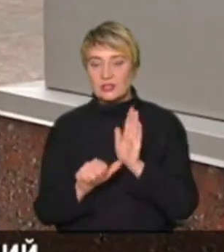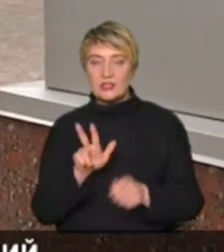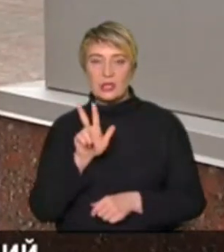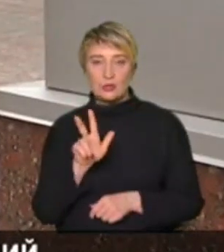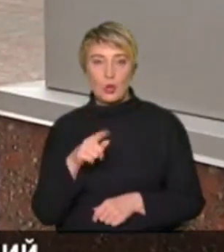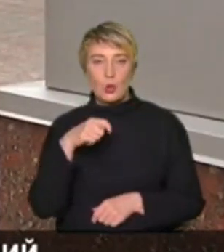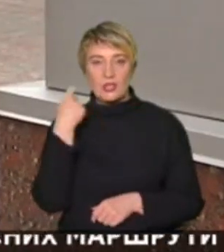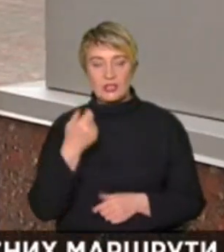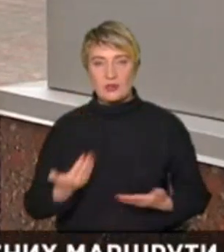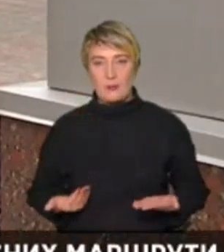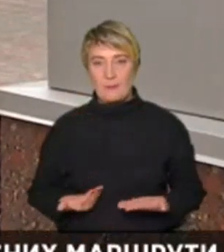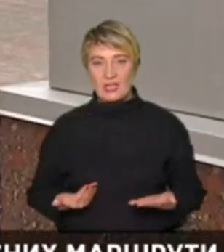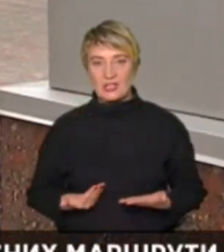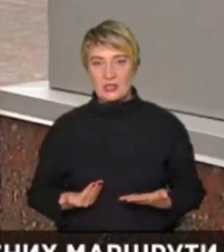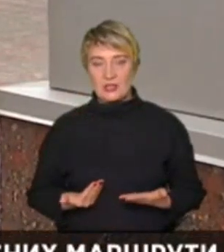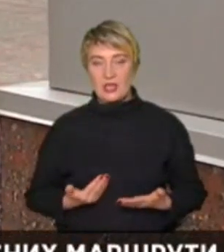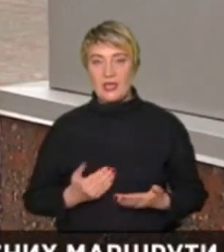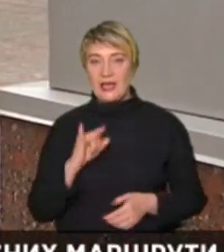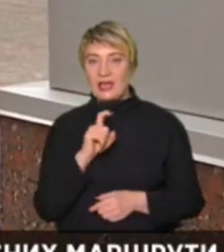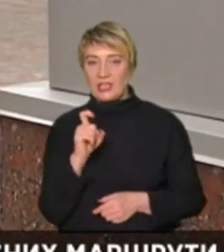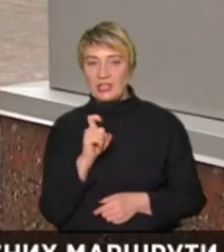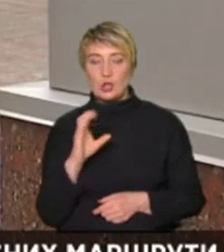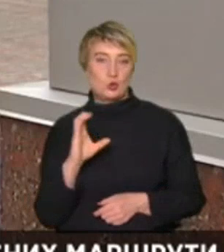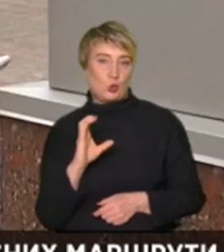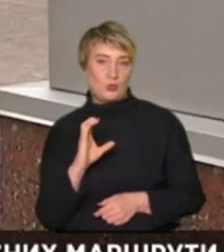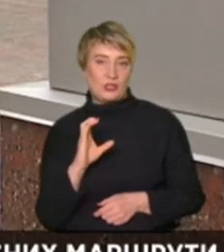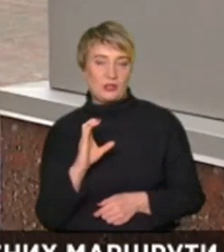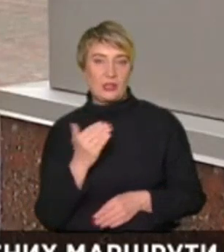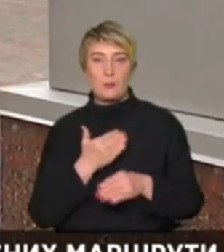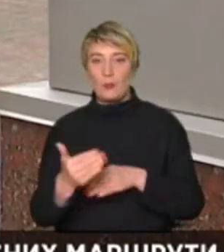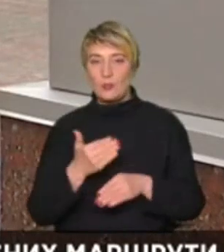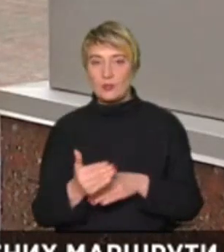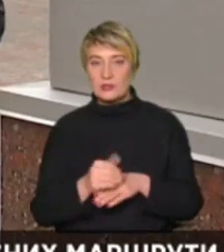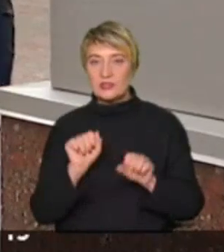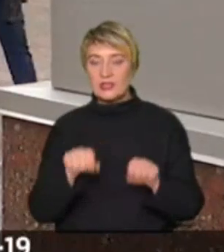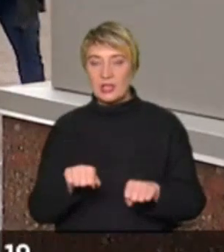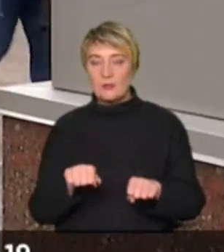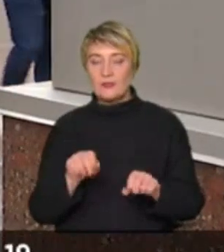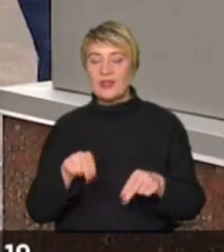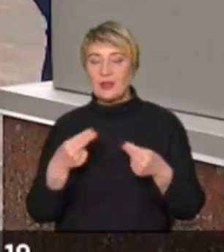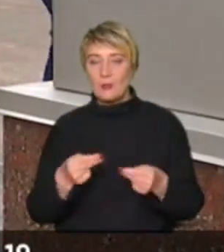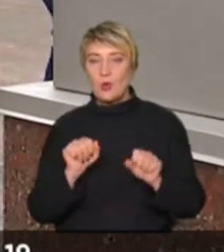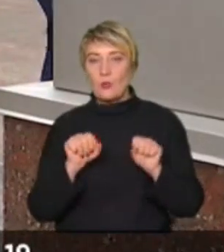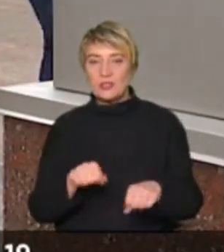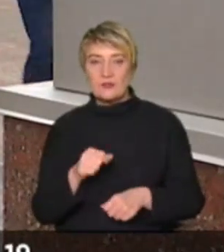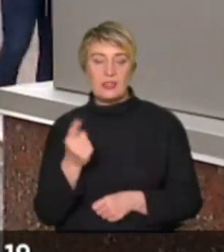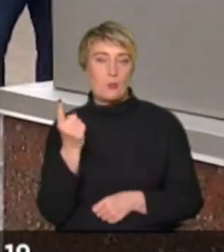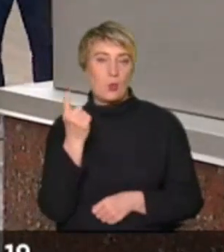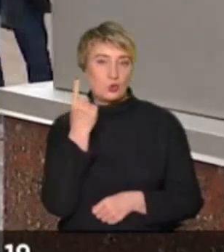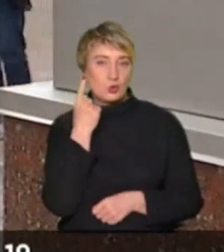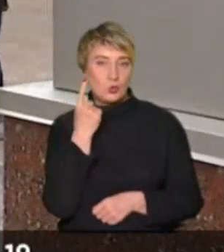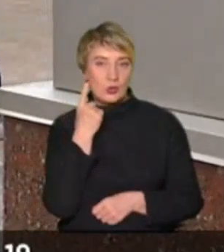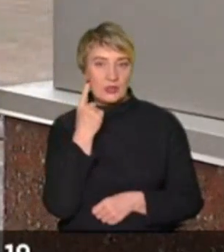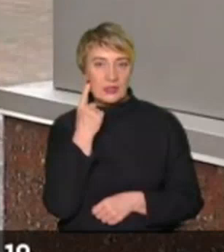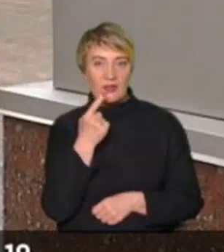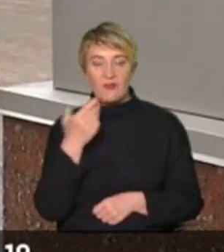63-річного мешканця Сумщини. Трохи згодом ми дамо вам можливість послухати, побачити виступ суду, аргументації.